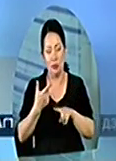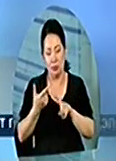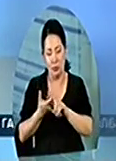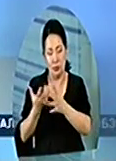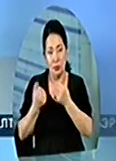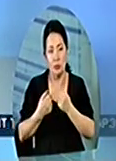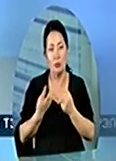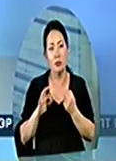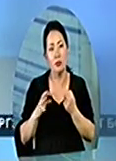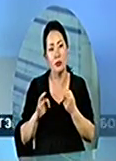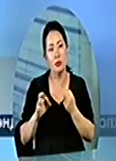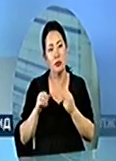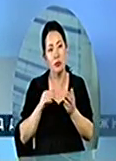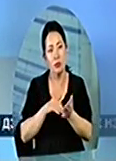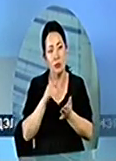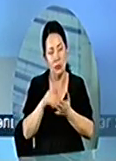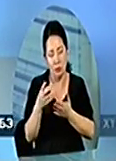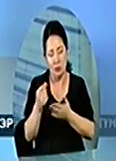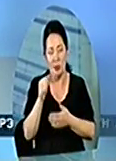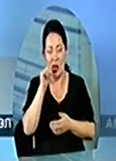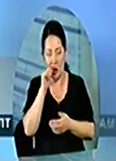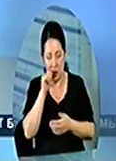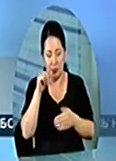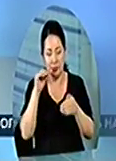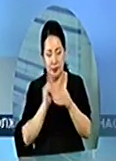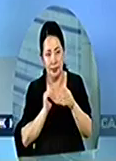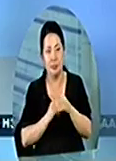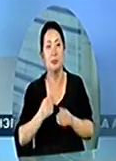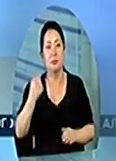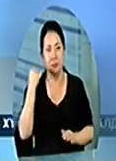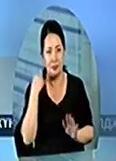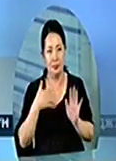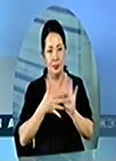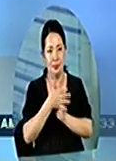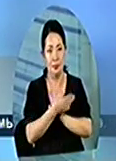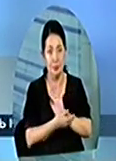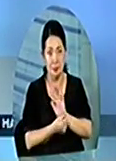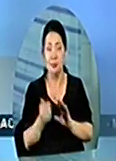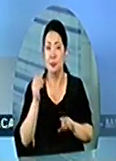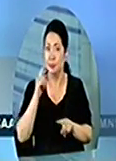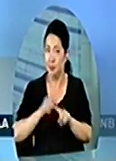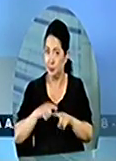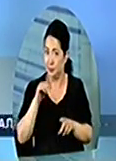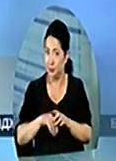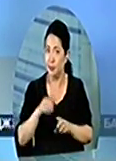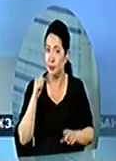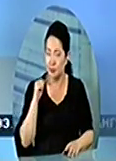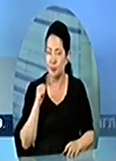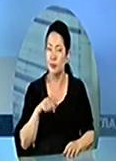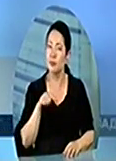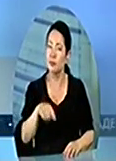орчим тэрбум төгрөг өнөөдөр төсөвт одоо нэмэгдэж орж ирэх нэ. Мэдээж эндээс бол өнөөдөр засгийн